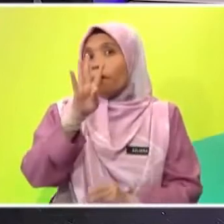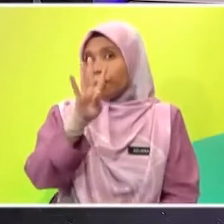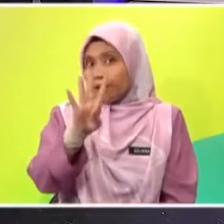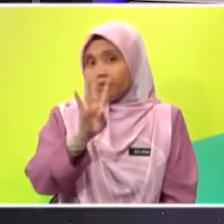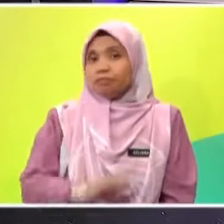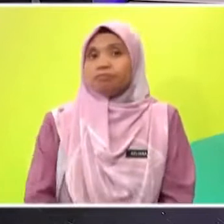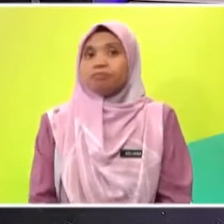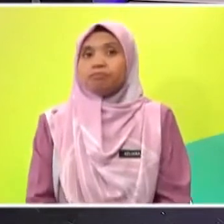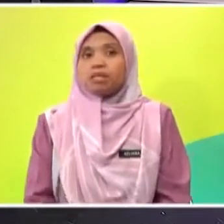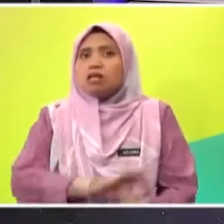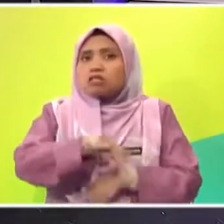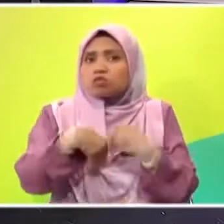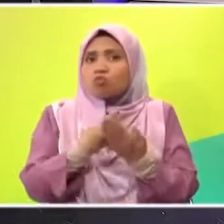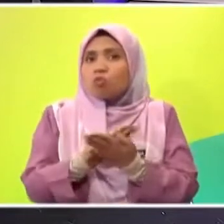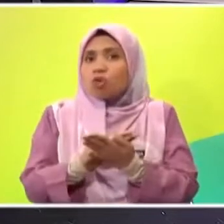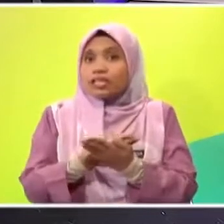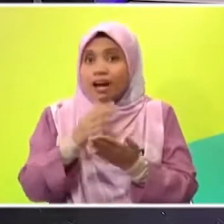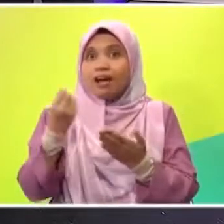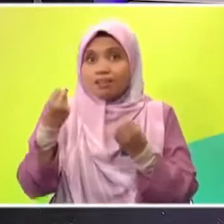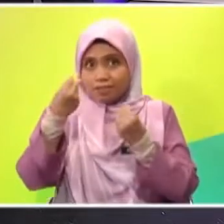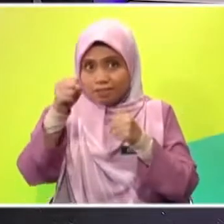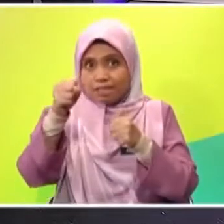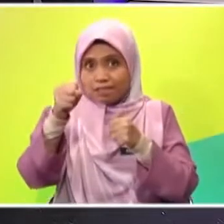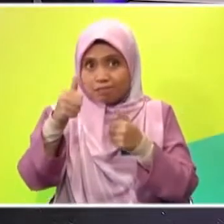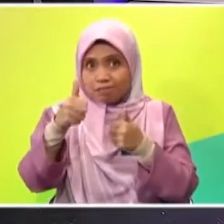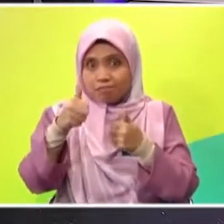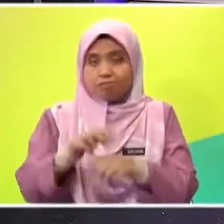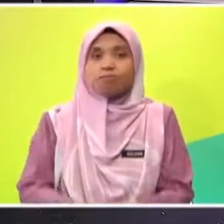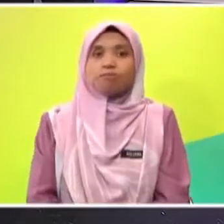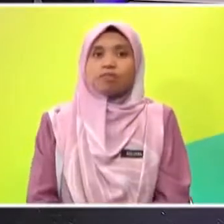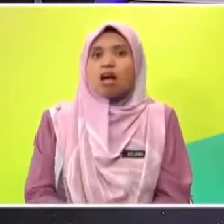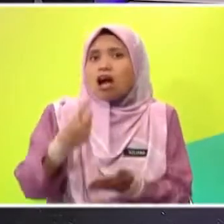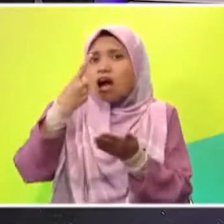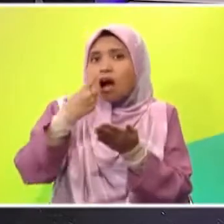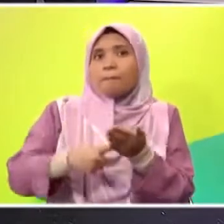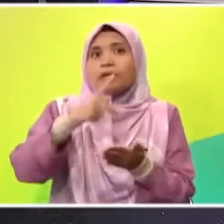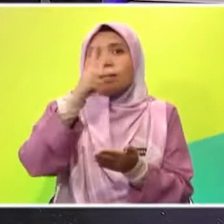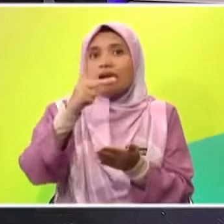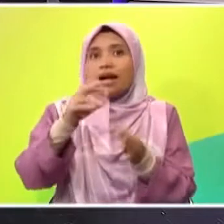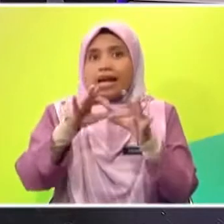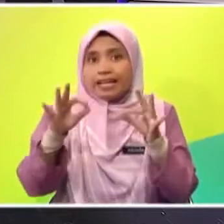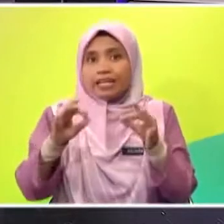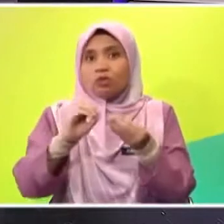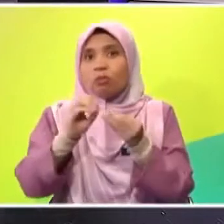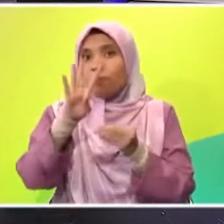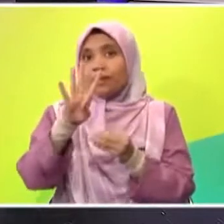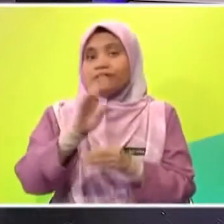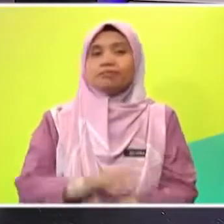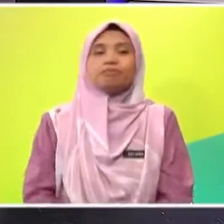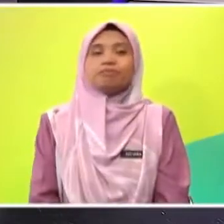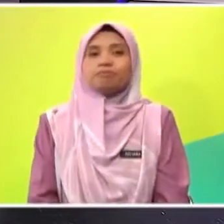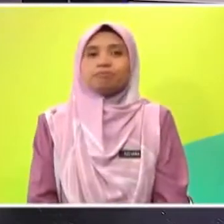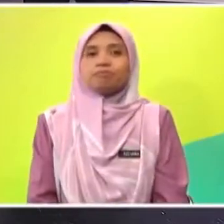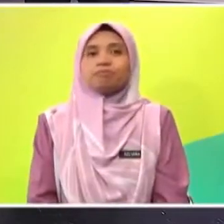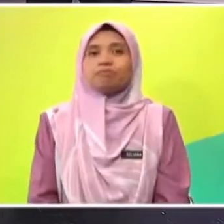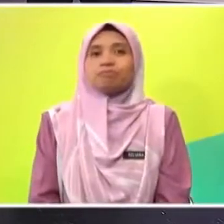anak fade rumah sudah bersedia kita coba tengok Apakah ayat yang keempat coba sistem Karina 6 lebih